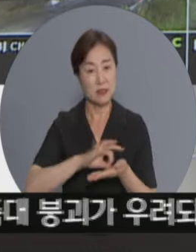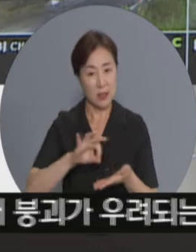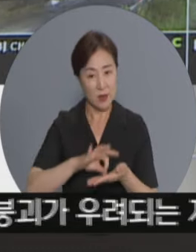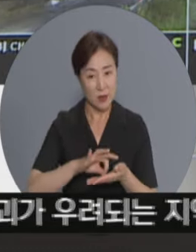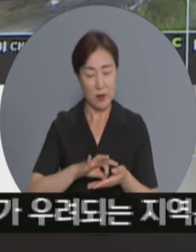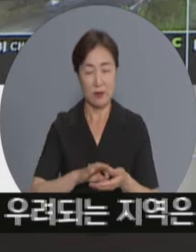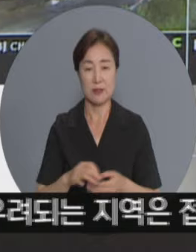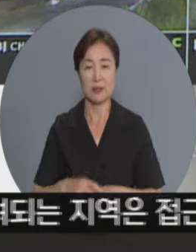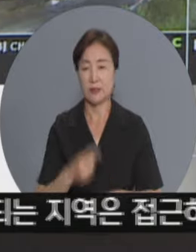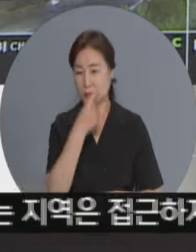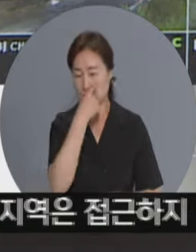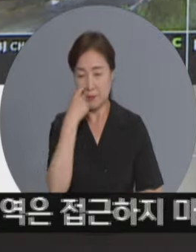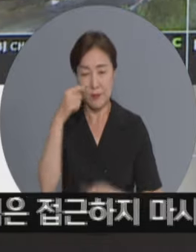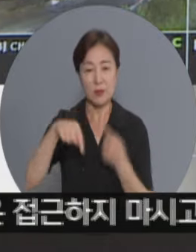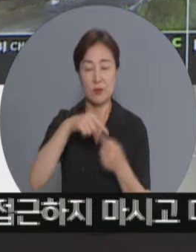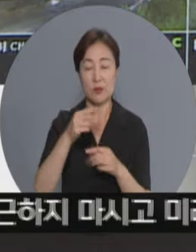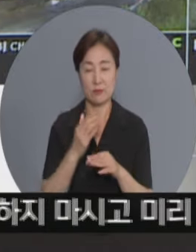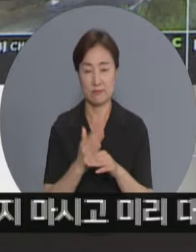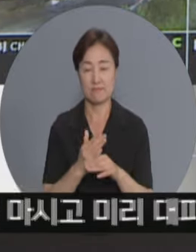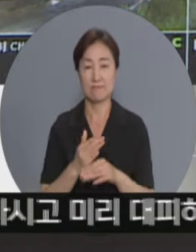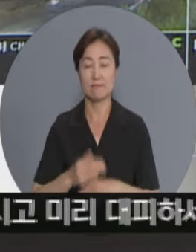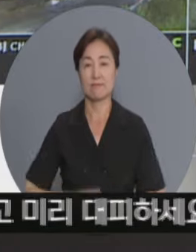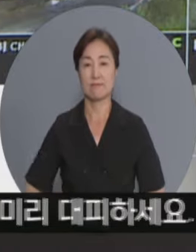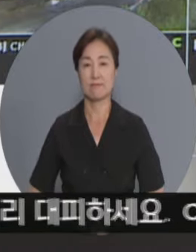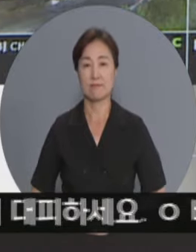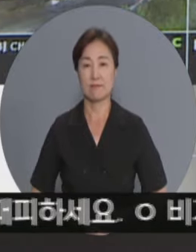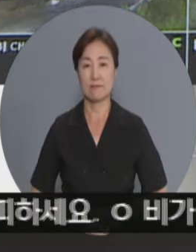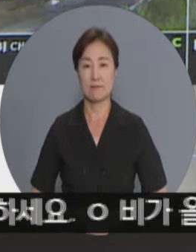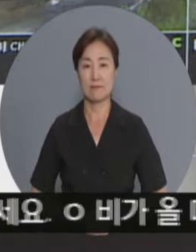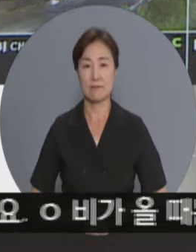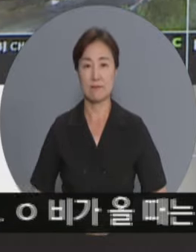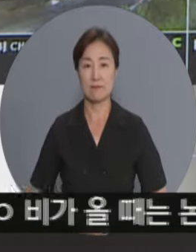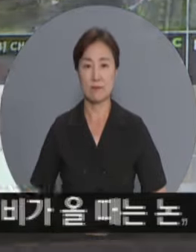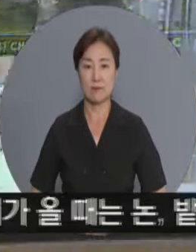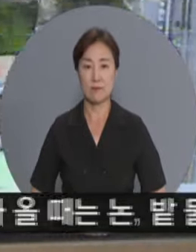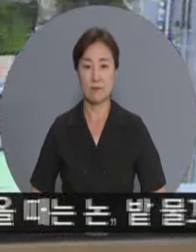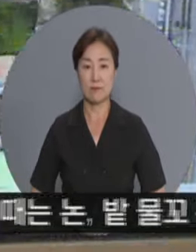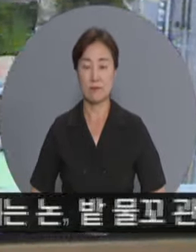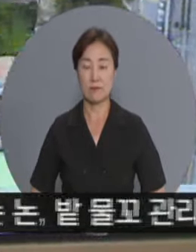실증 단계를 거치고 있습니다. 김초롱 기자입니다.